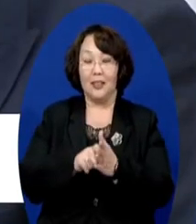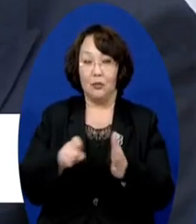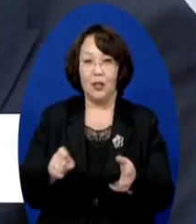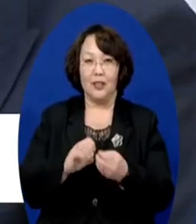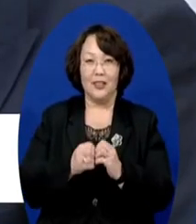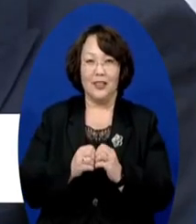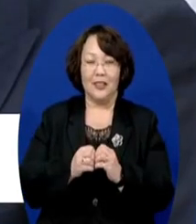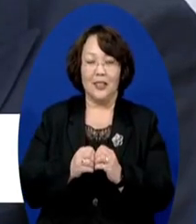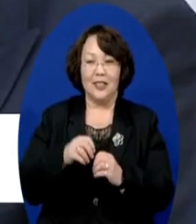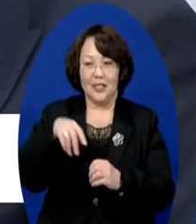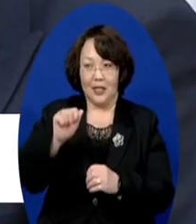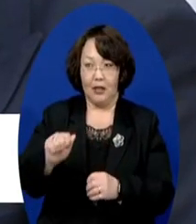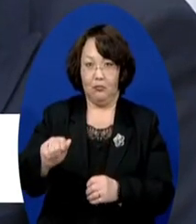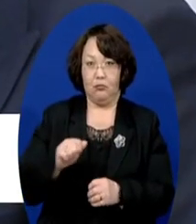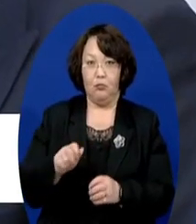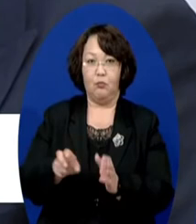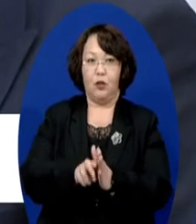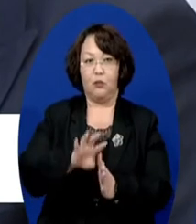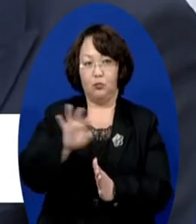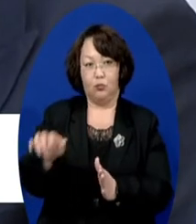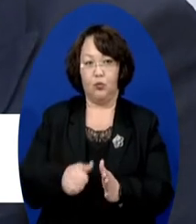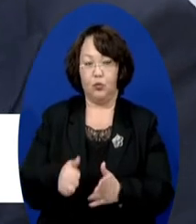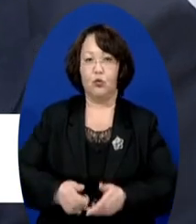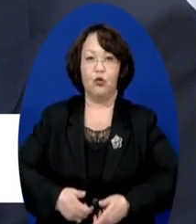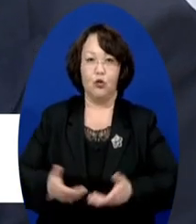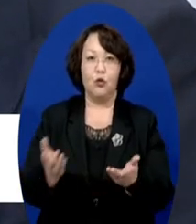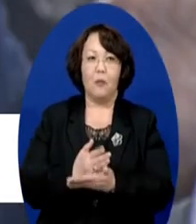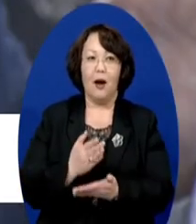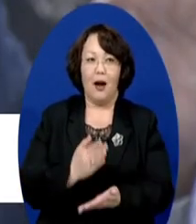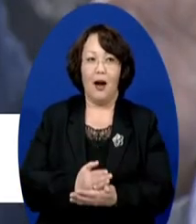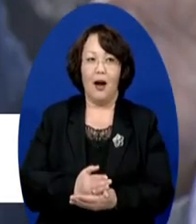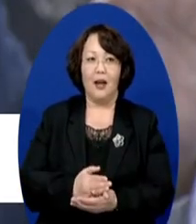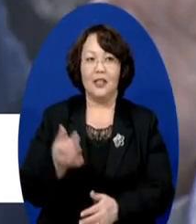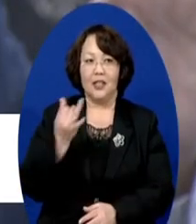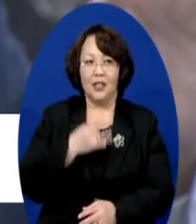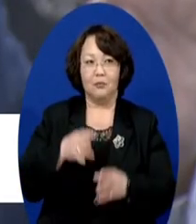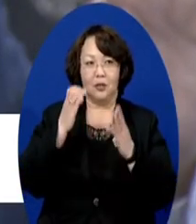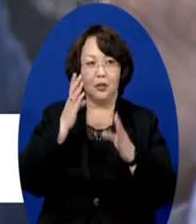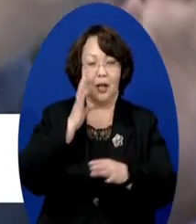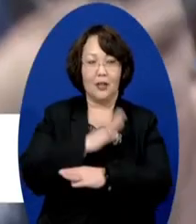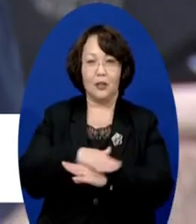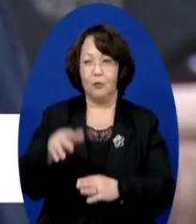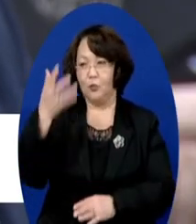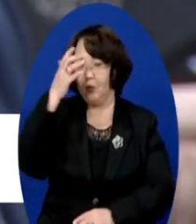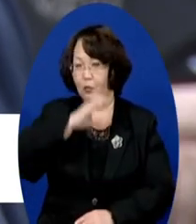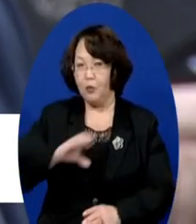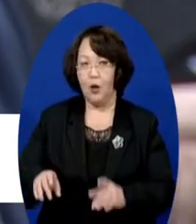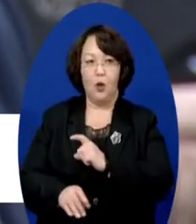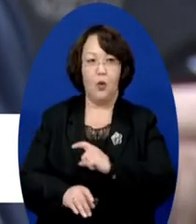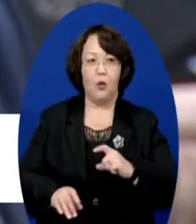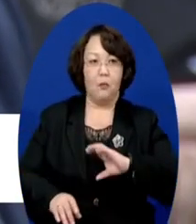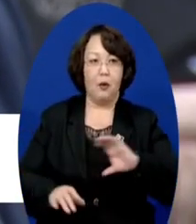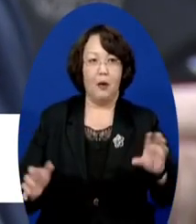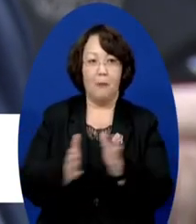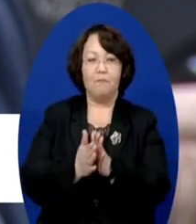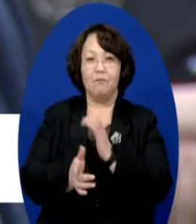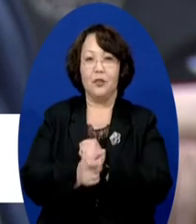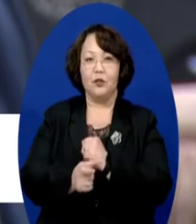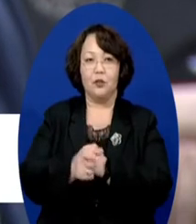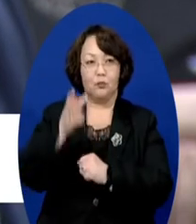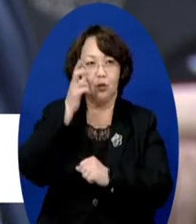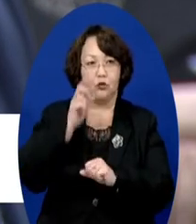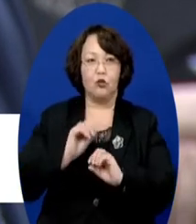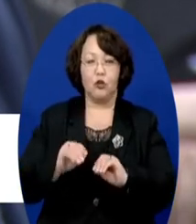хугацаанд цалинжих эрхцөө орчныг ч бүрдүүлээд өгч гсэн байдаг. Тиймээс яг ийм шийдлээр төр хувийн хвчил хамтран мэрэгжлийн боловсрал